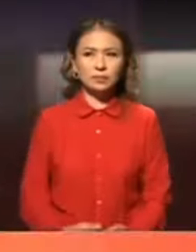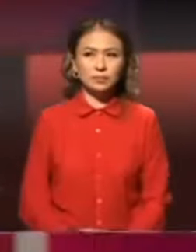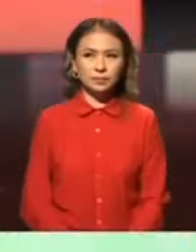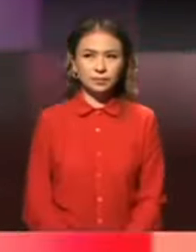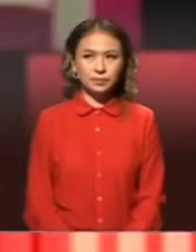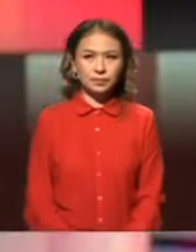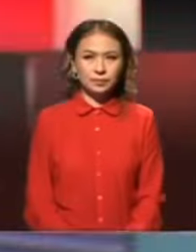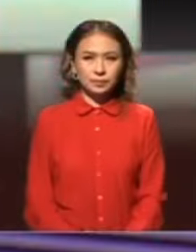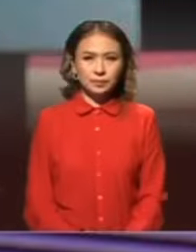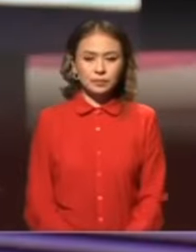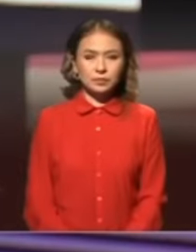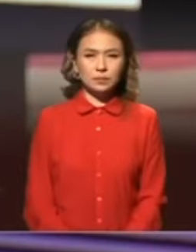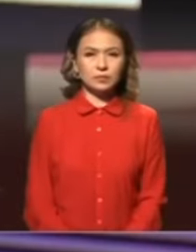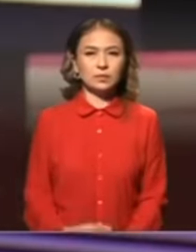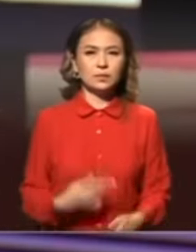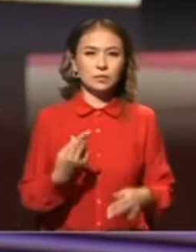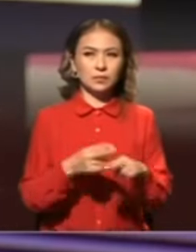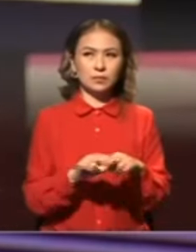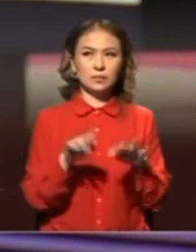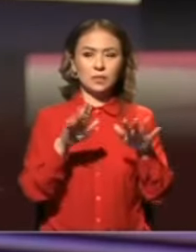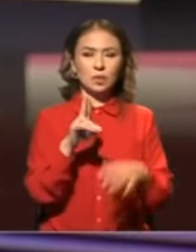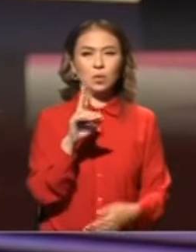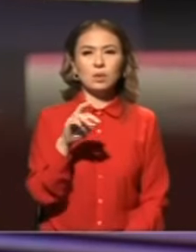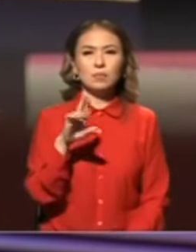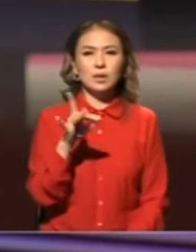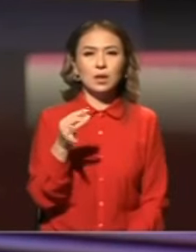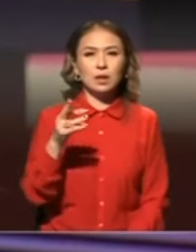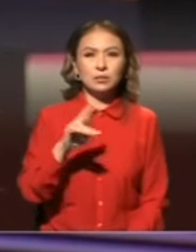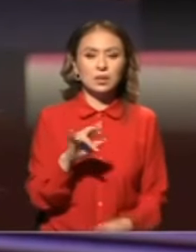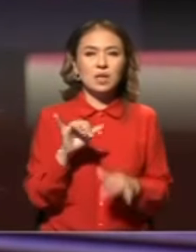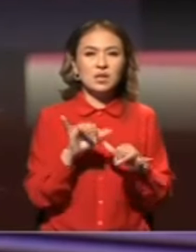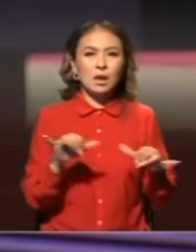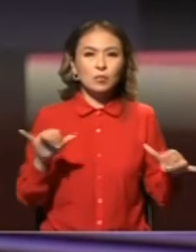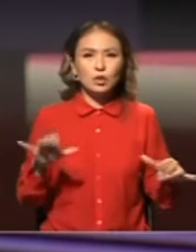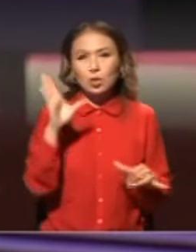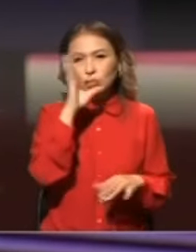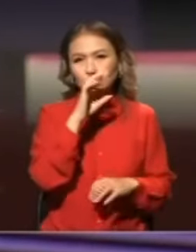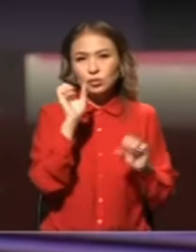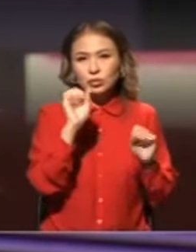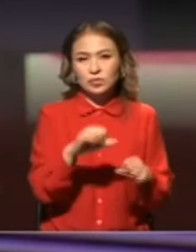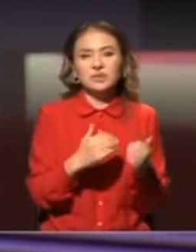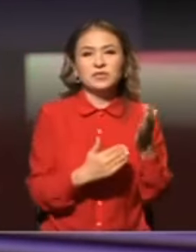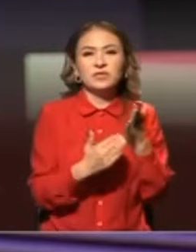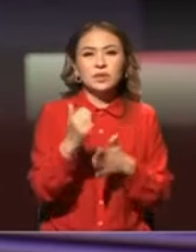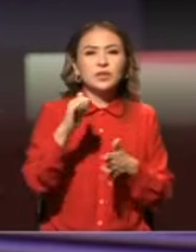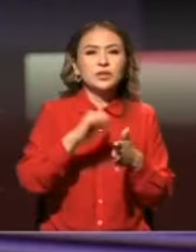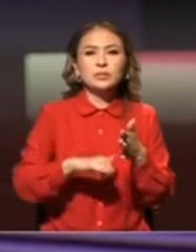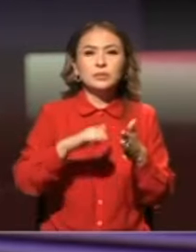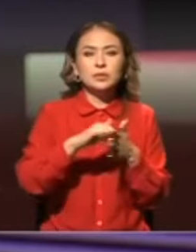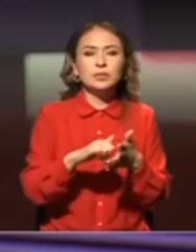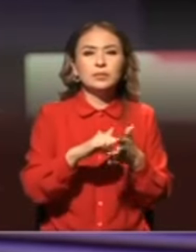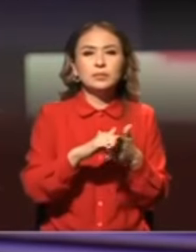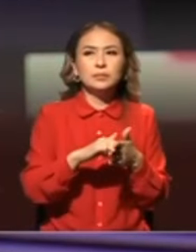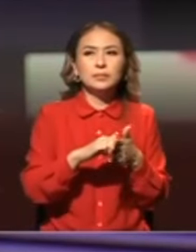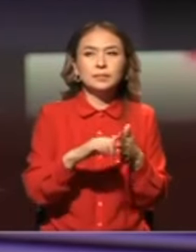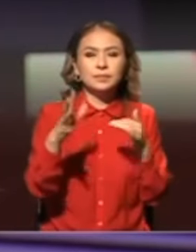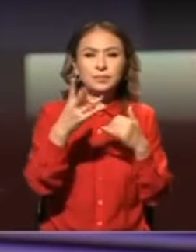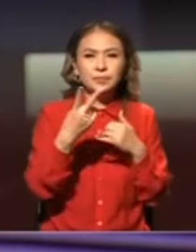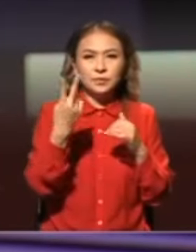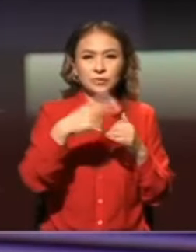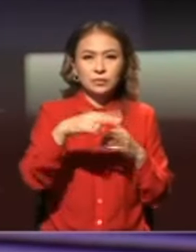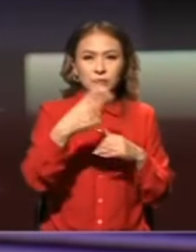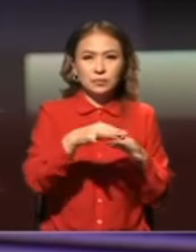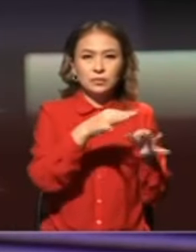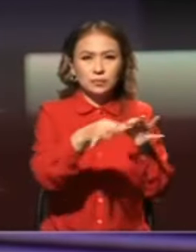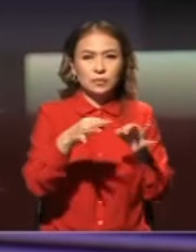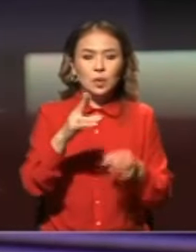байланысты міне сол жерде кооперацияны дамыту мүмкіндігі өте жоғары. Себебі қалай? Себебі 20 аула